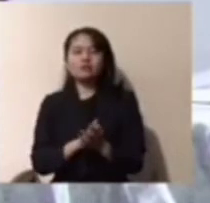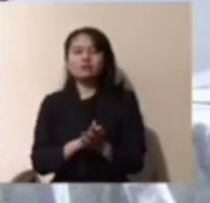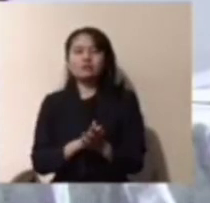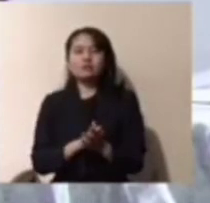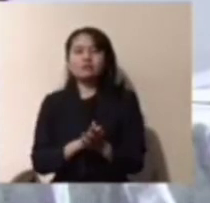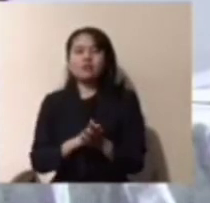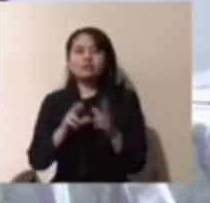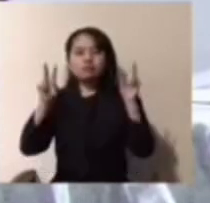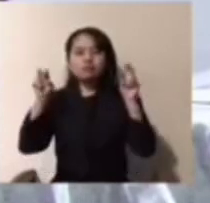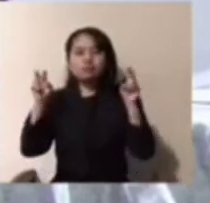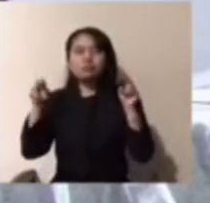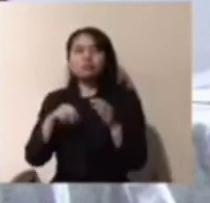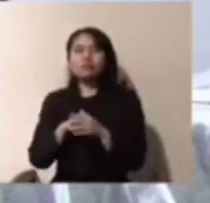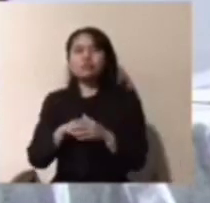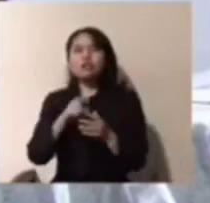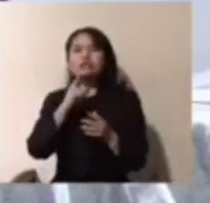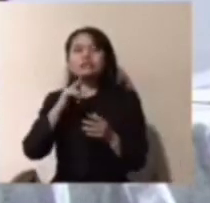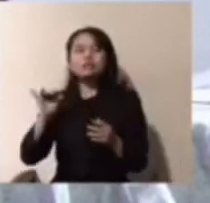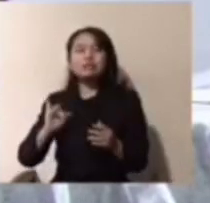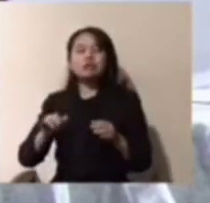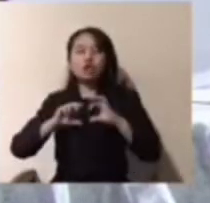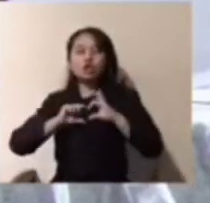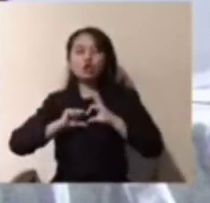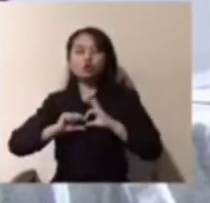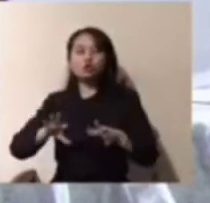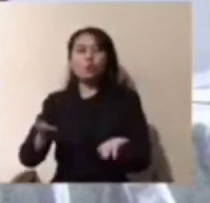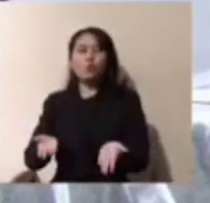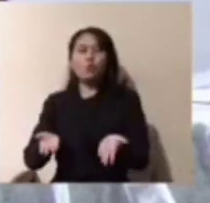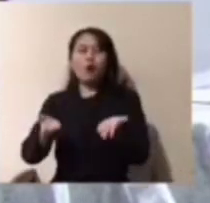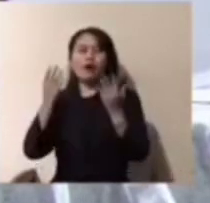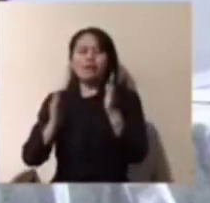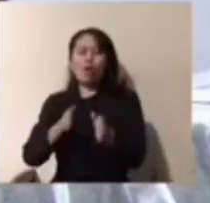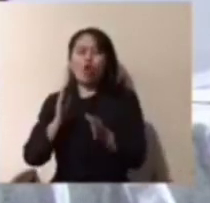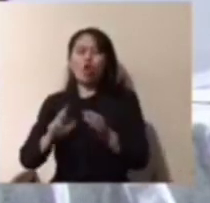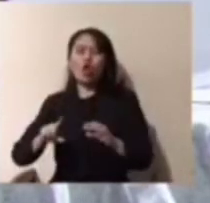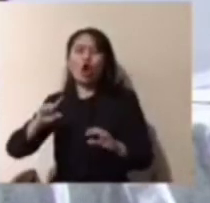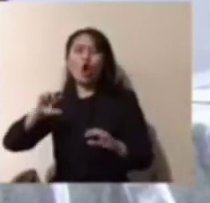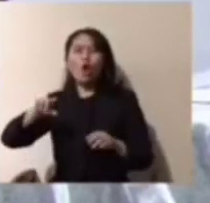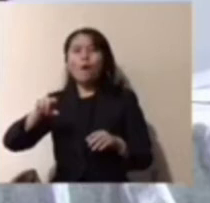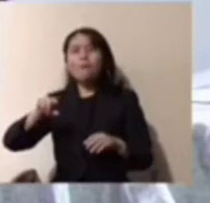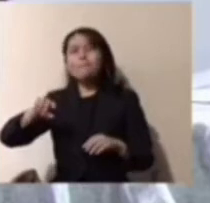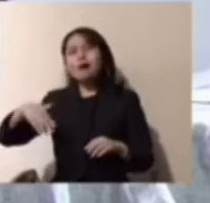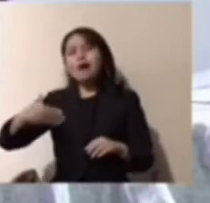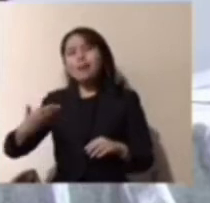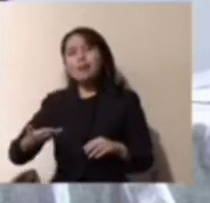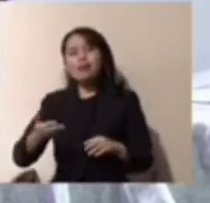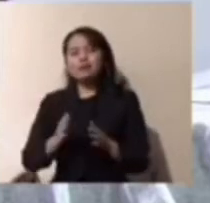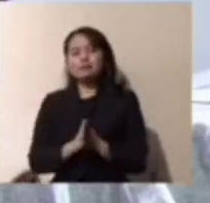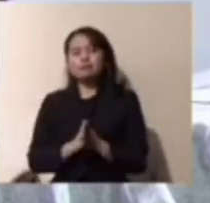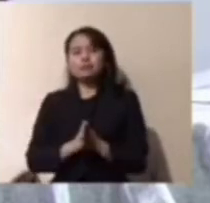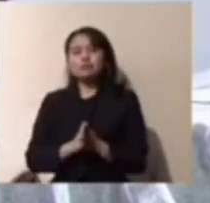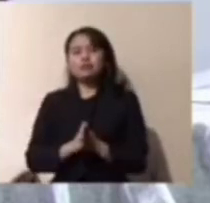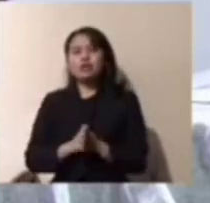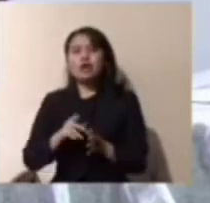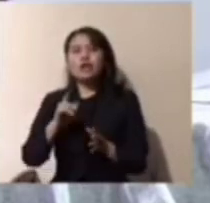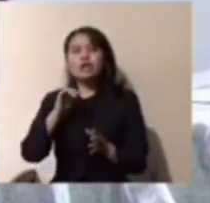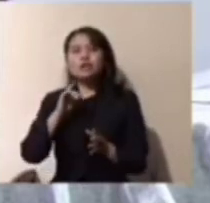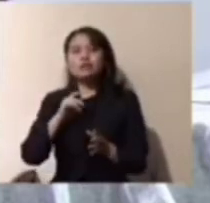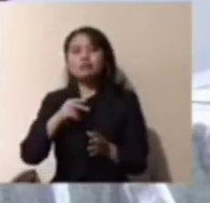Seperti halnya Kristus telah dibangkitkan dari antara orang mati, demikian juga